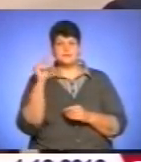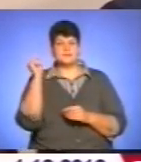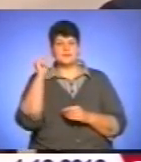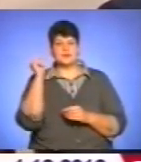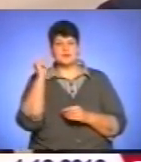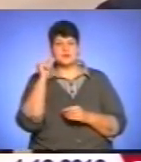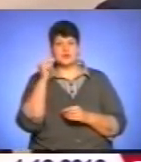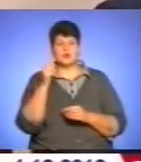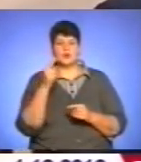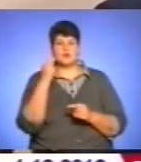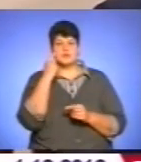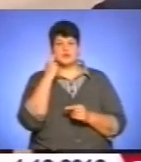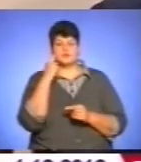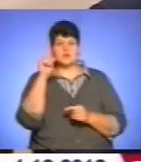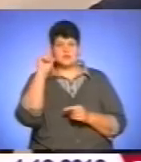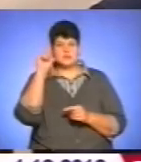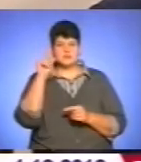оцінювання знань,